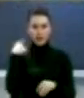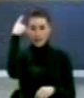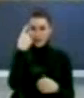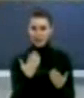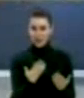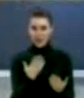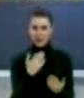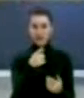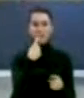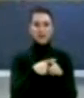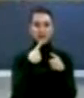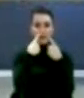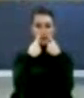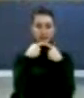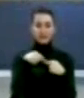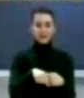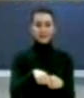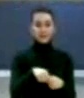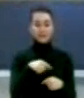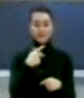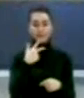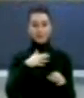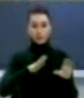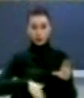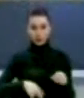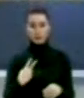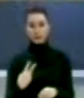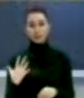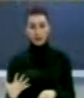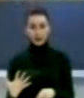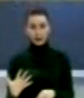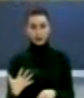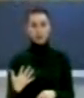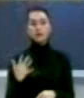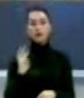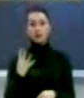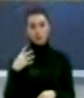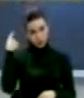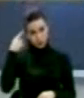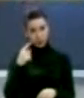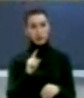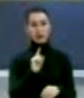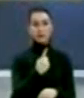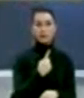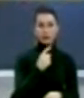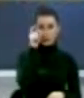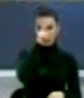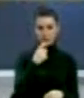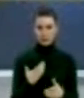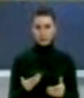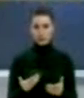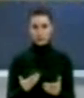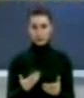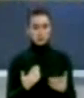jug, në tri komunat e jugut, t'jen 25 gjyqtar, 14 shqiptar e 11 sërb? Me